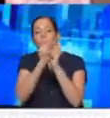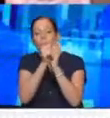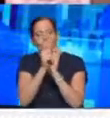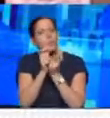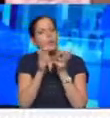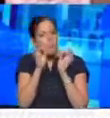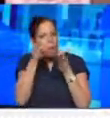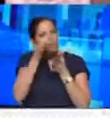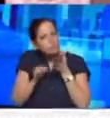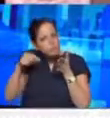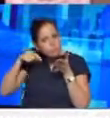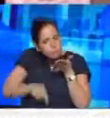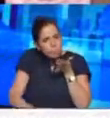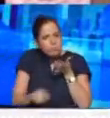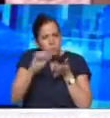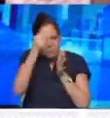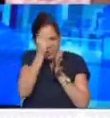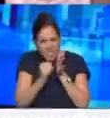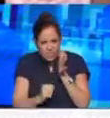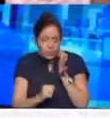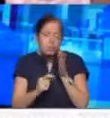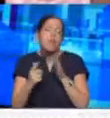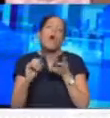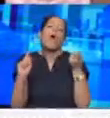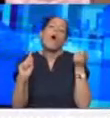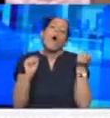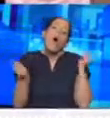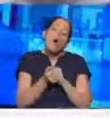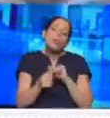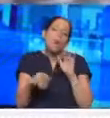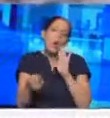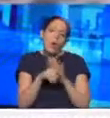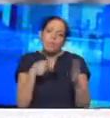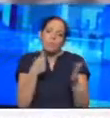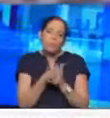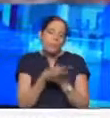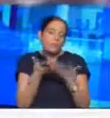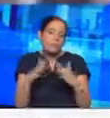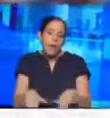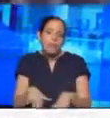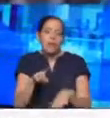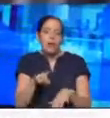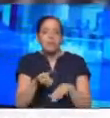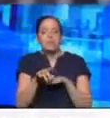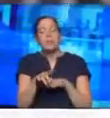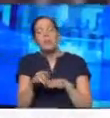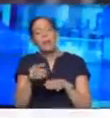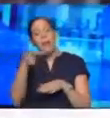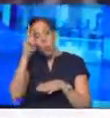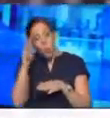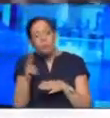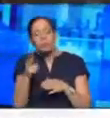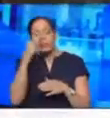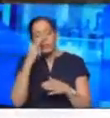עמוקים בסעיפים הרבים השנויים במחלוקת, או שהחוק הזה בסופו של דבר ירד ואז יתפנו בליכוד כדי לקדם חוקים